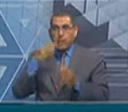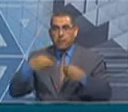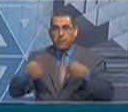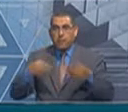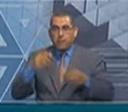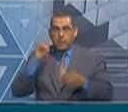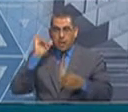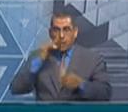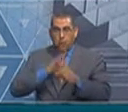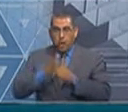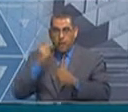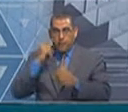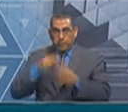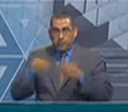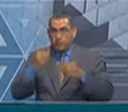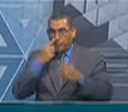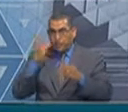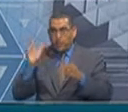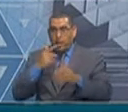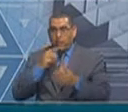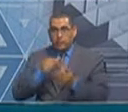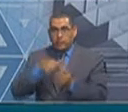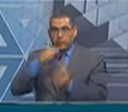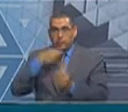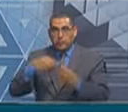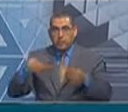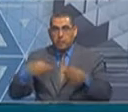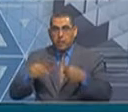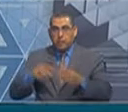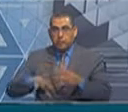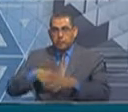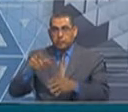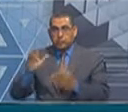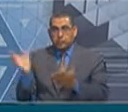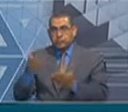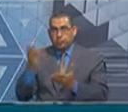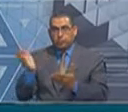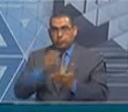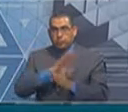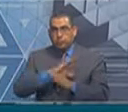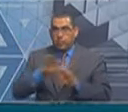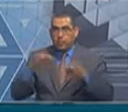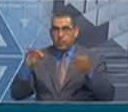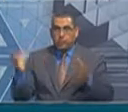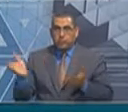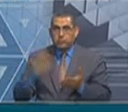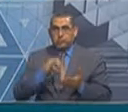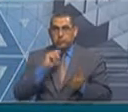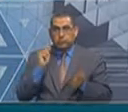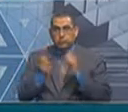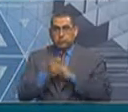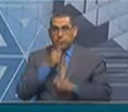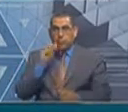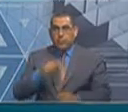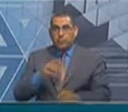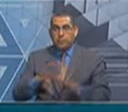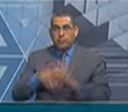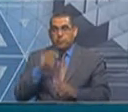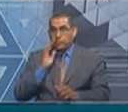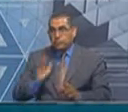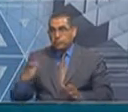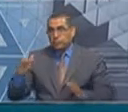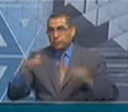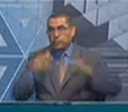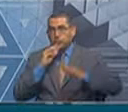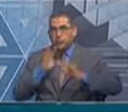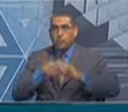سور مجرى العيون، وهذه هي تكون المرحلة الثانية من المشروع. إذن نحن نتحدث أيضا عن مجموعة من المحاور